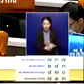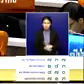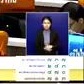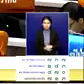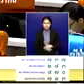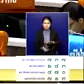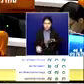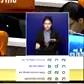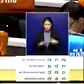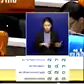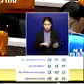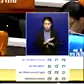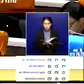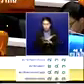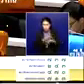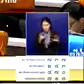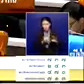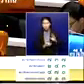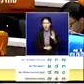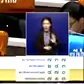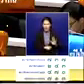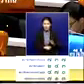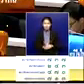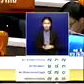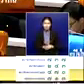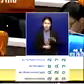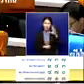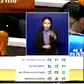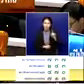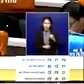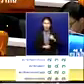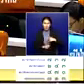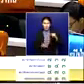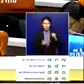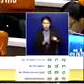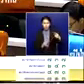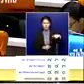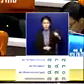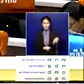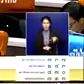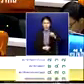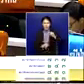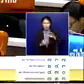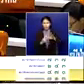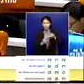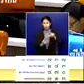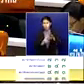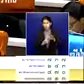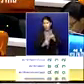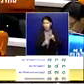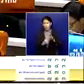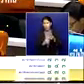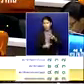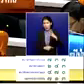การยกเลิกศาลรัฐธรรมนูญกลับไปใช้คณะตุลาการรัฐธรรมนูญ